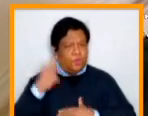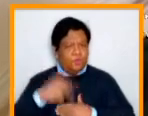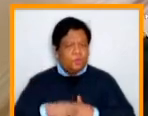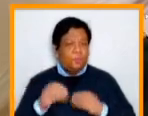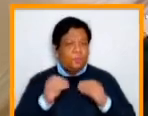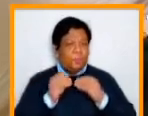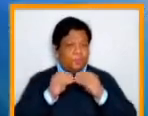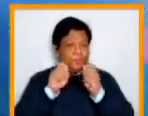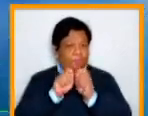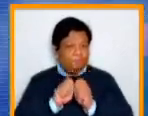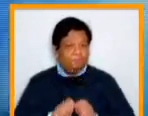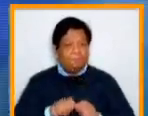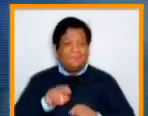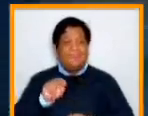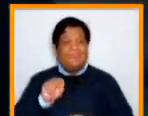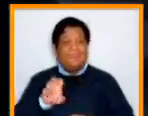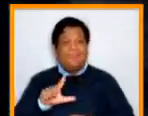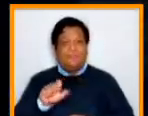Canlas.